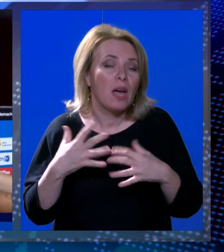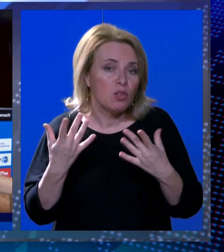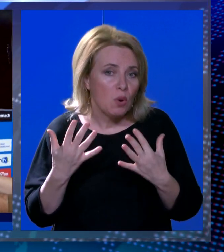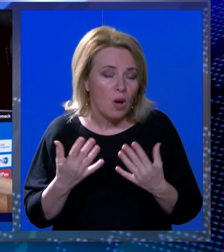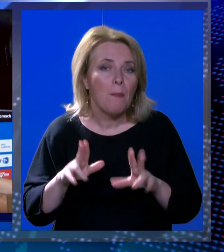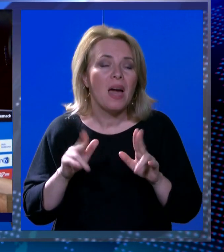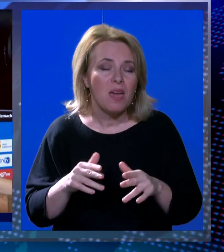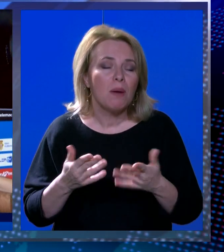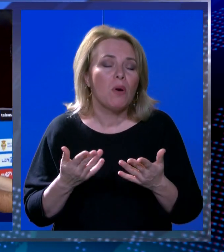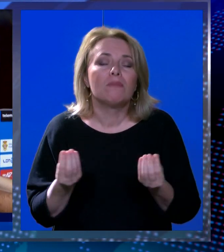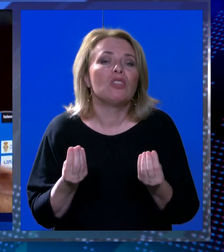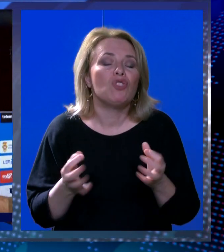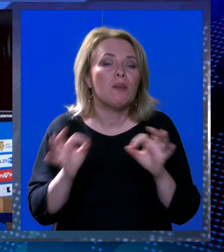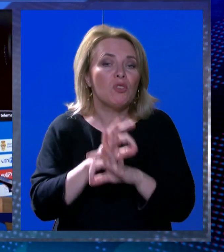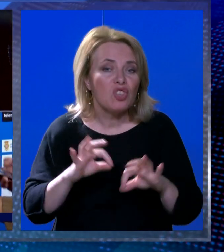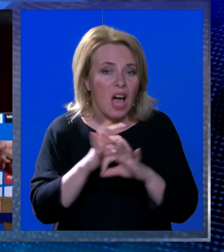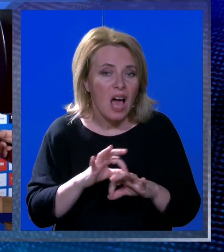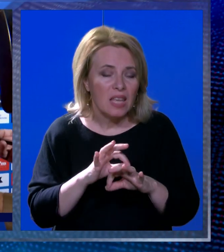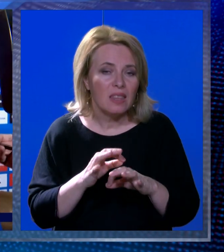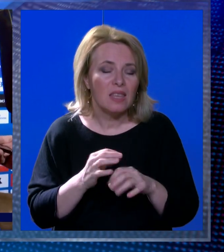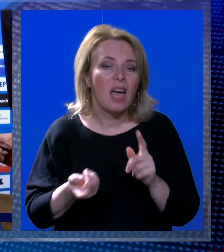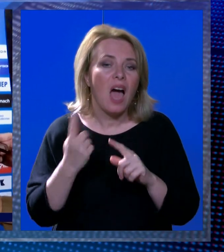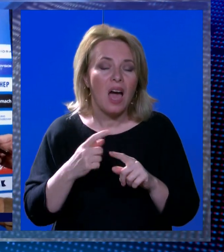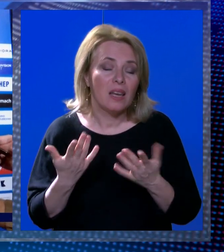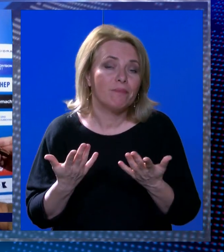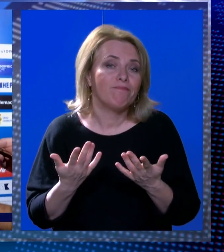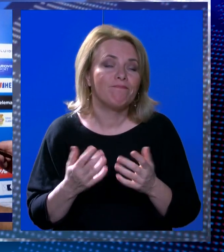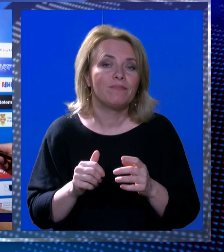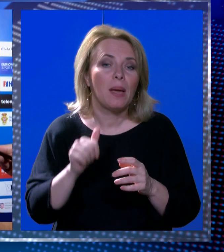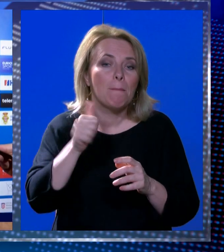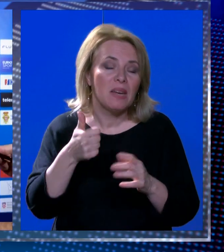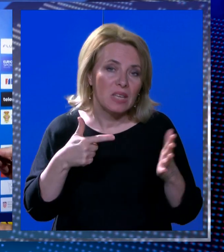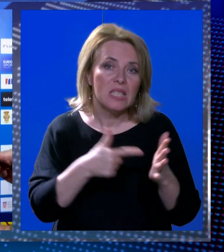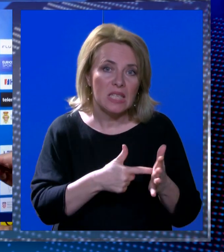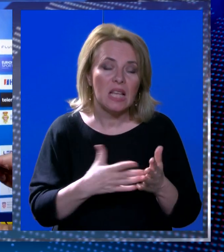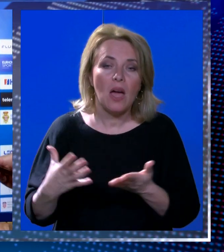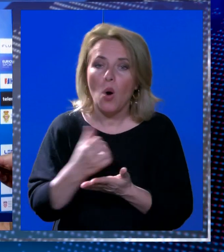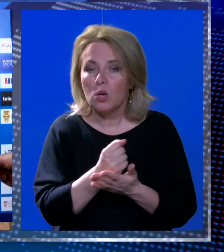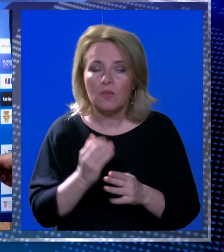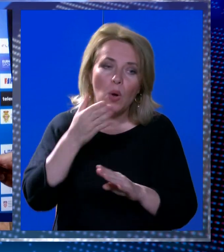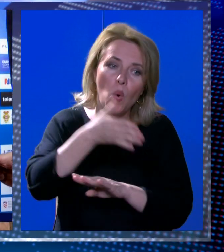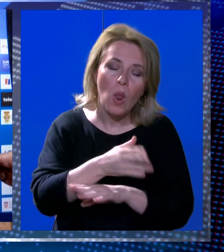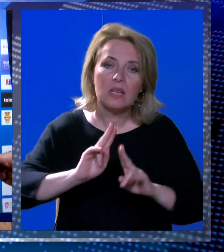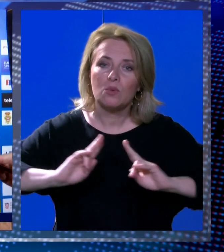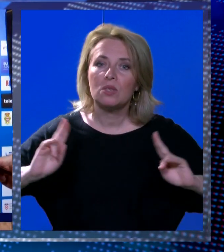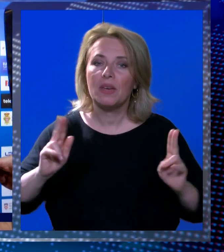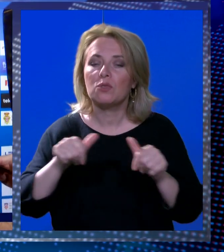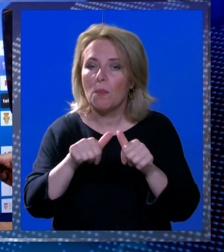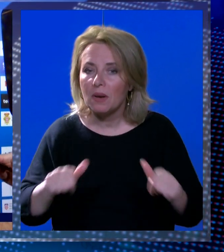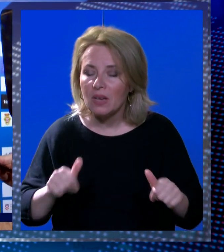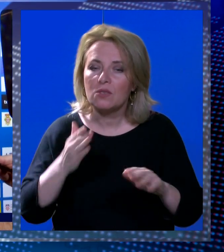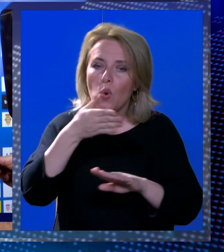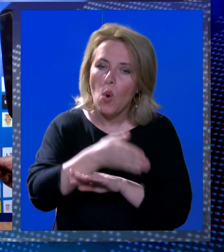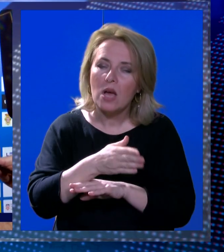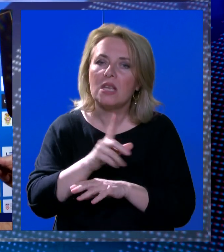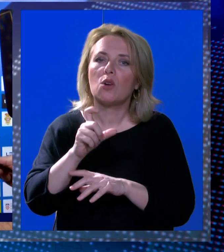rukama i imamo za čim žali, iskreno. Ali s druge strane, evo, taj prvi cilj je ostvaren, plasman na svjetsko prvenstvo,